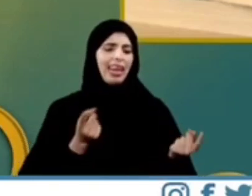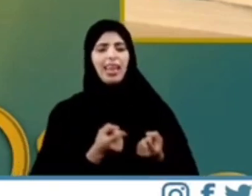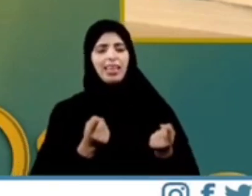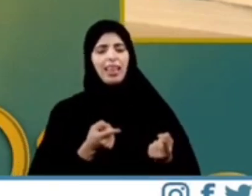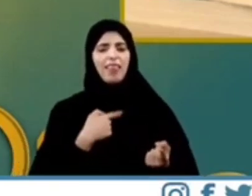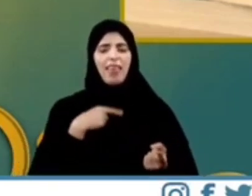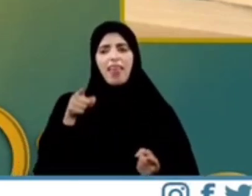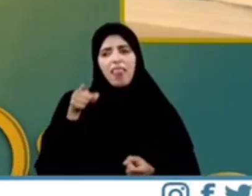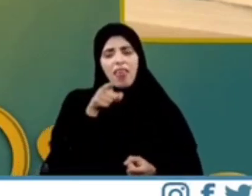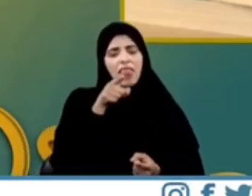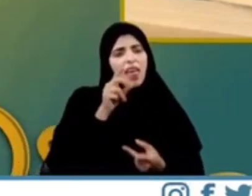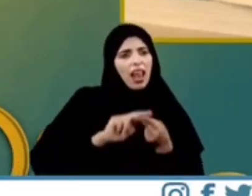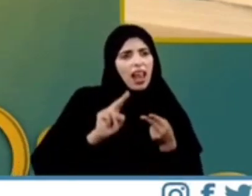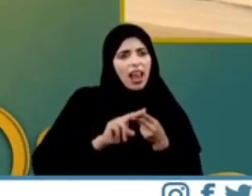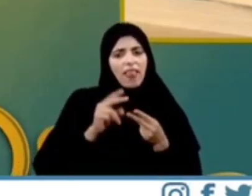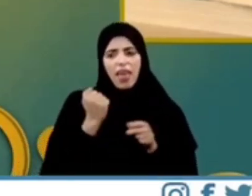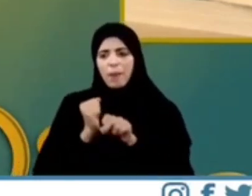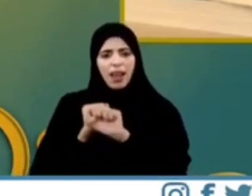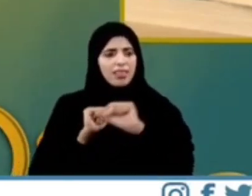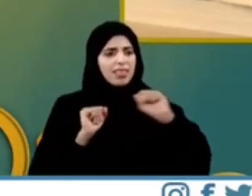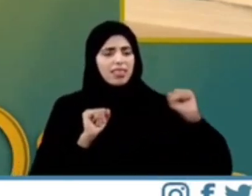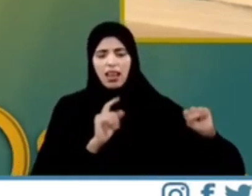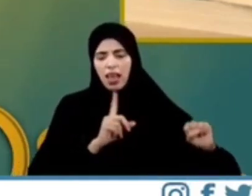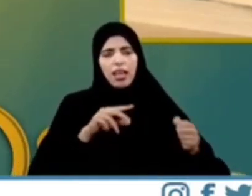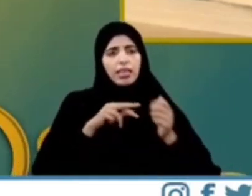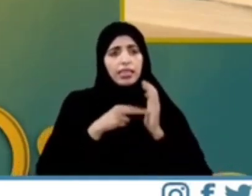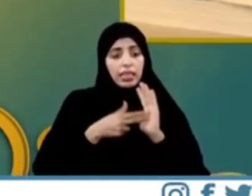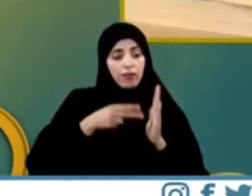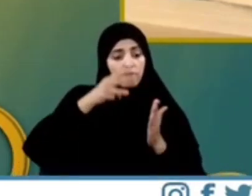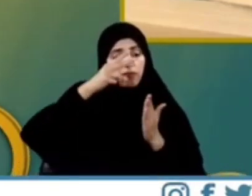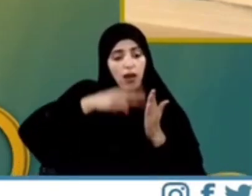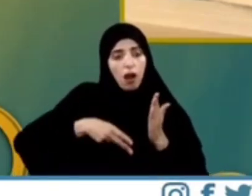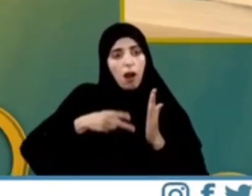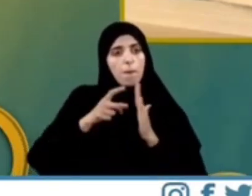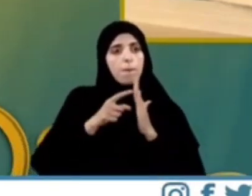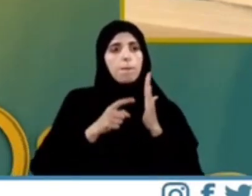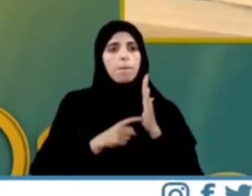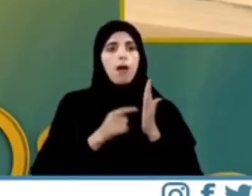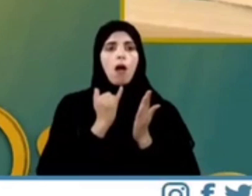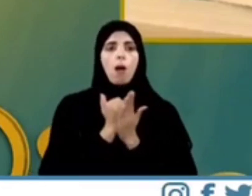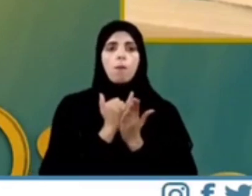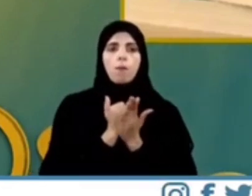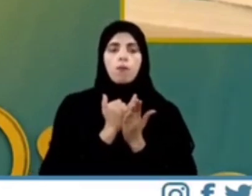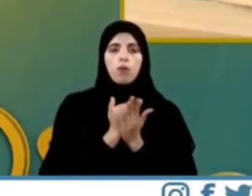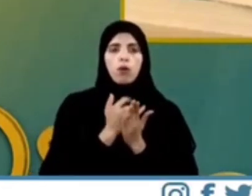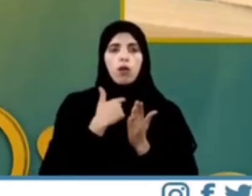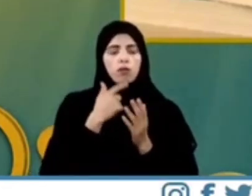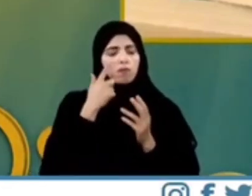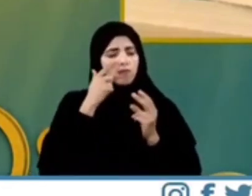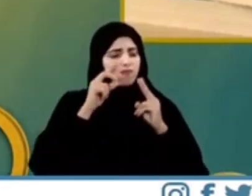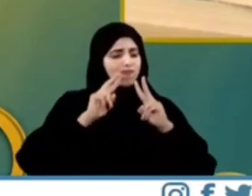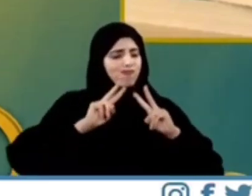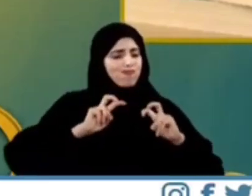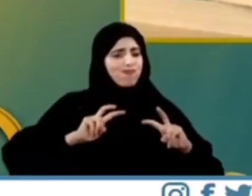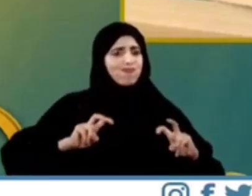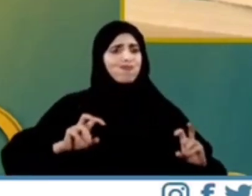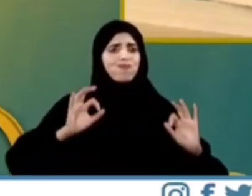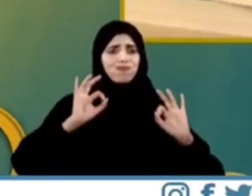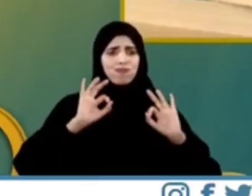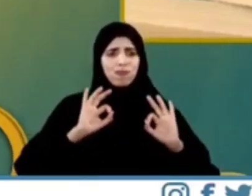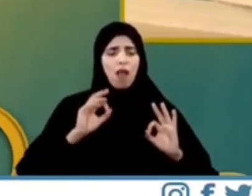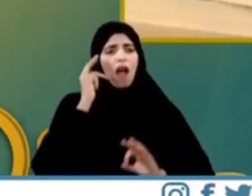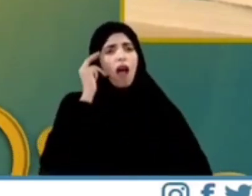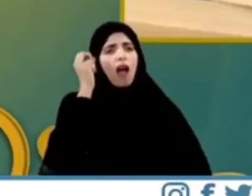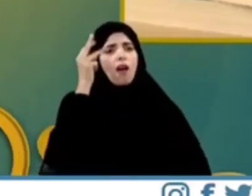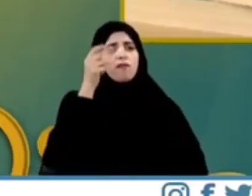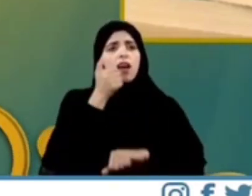هذا كذا وهذا كذا سوى هذا عمل كذا، لا، كيف نتخذ القرار. نعم. فبديت ان ادخل في الموضوع لين ما